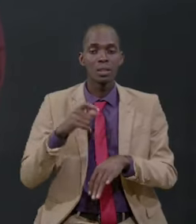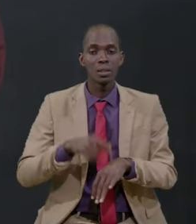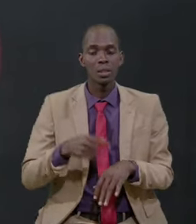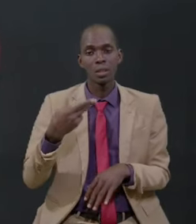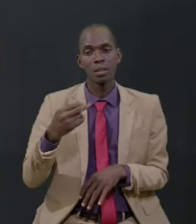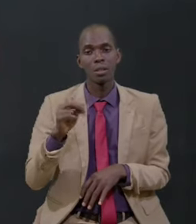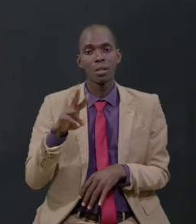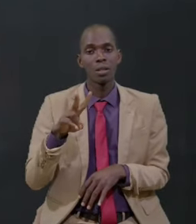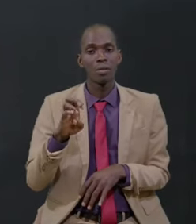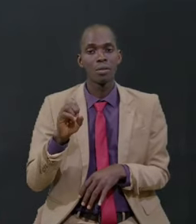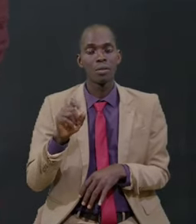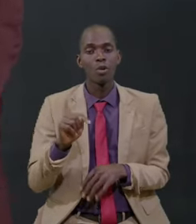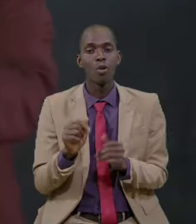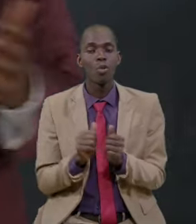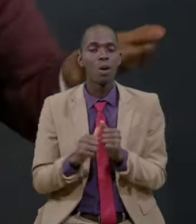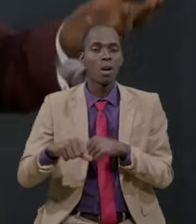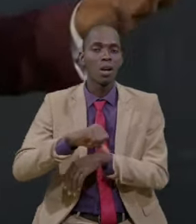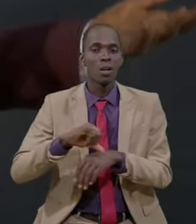qui transforme.